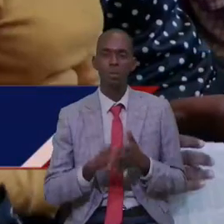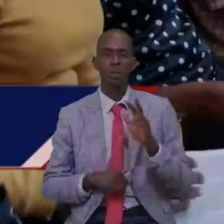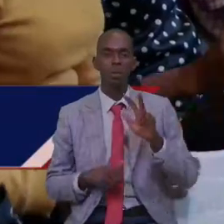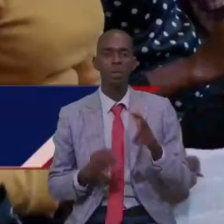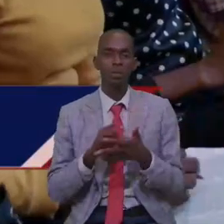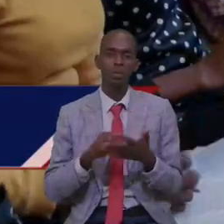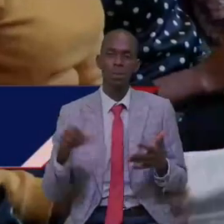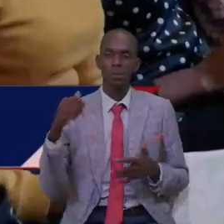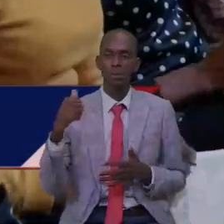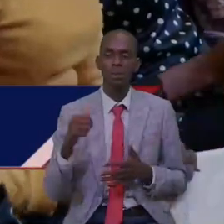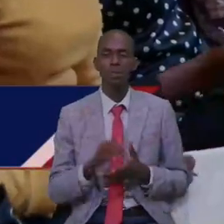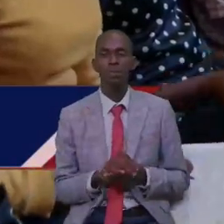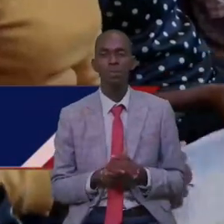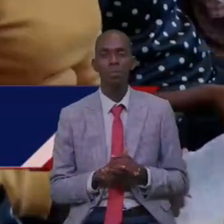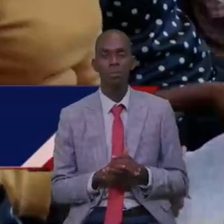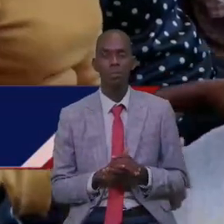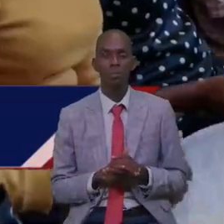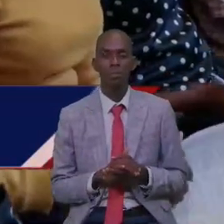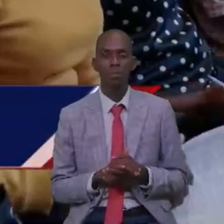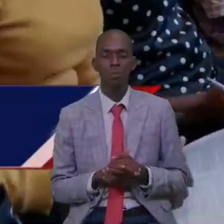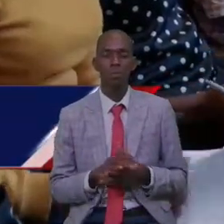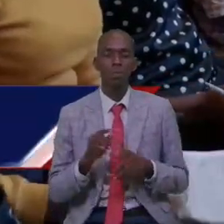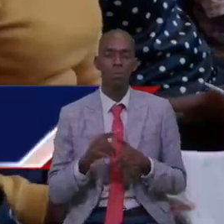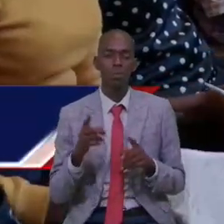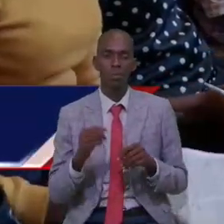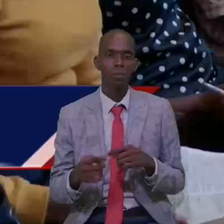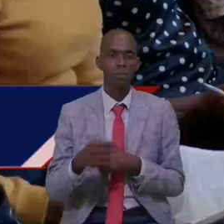Deuxième Pierre 3, le verset 10. Le jour du